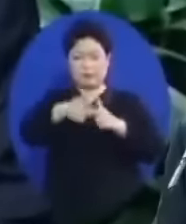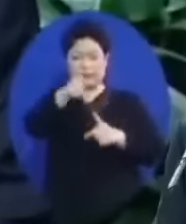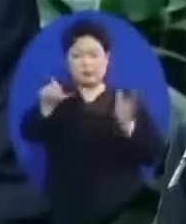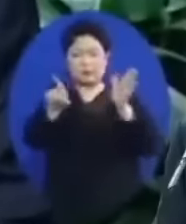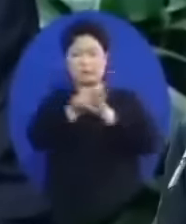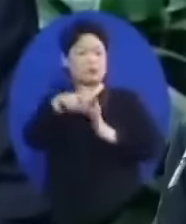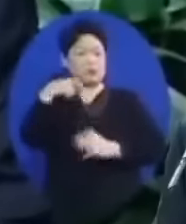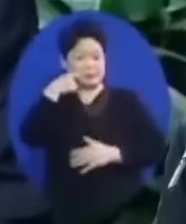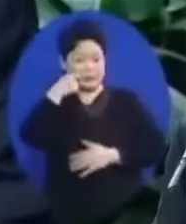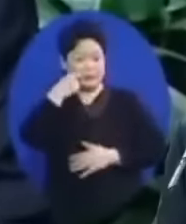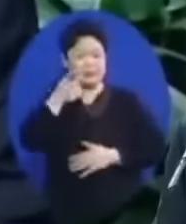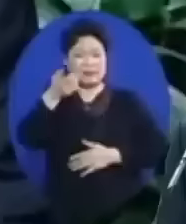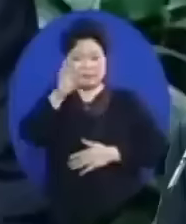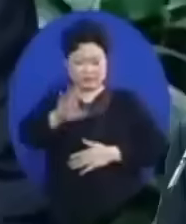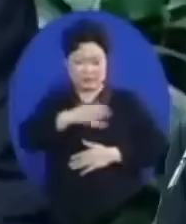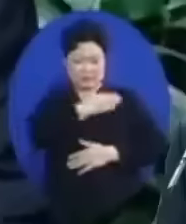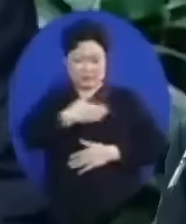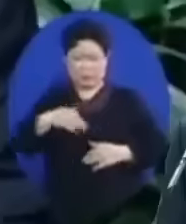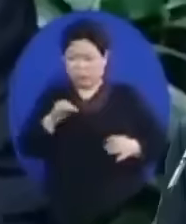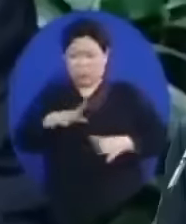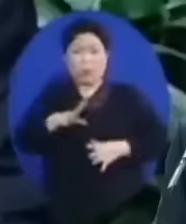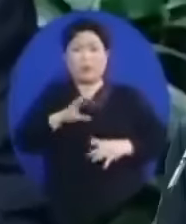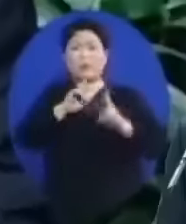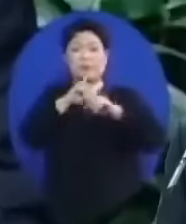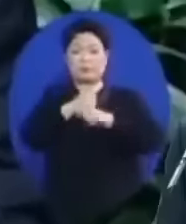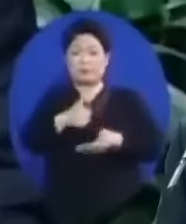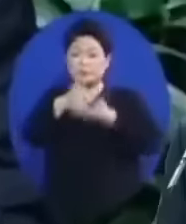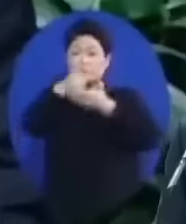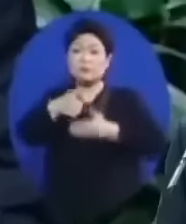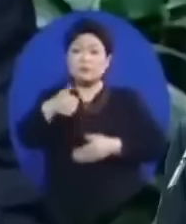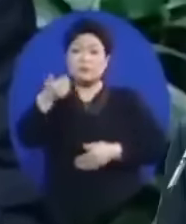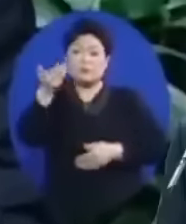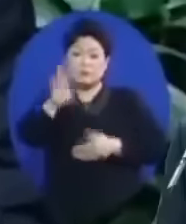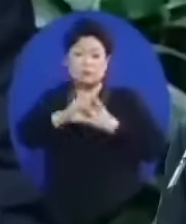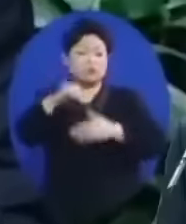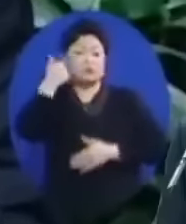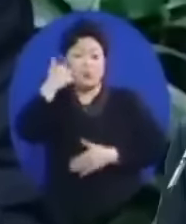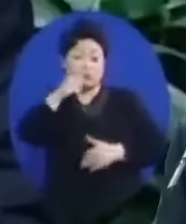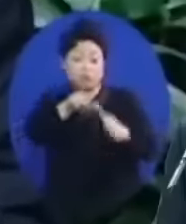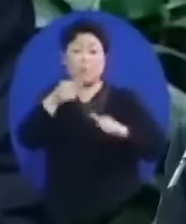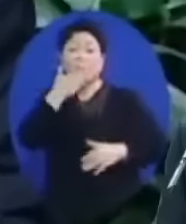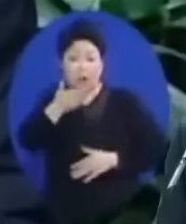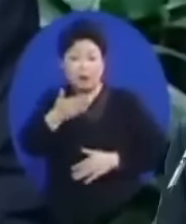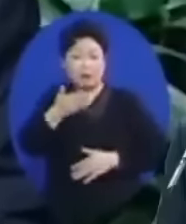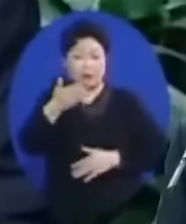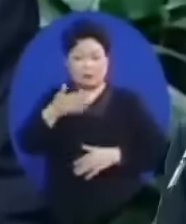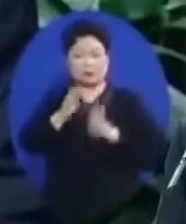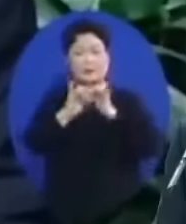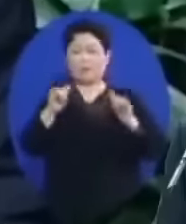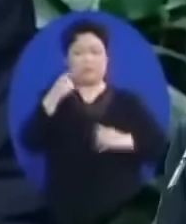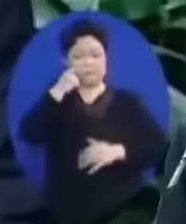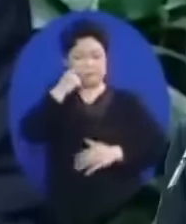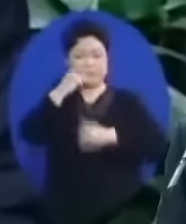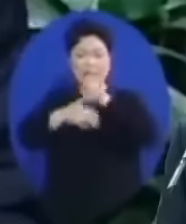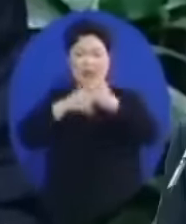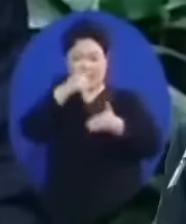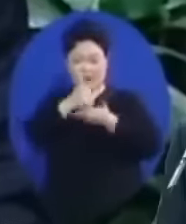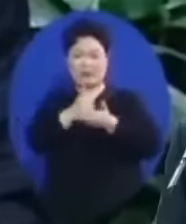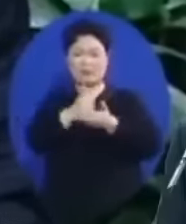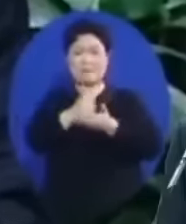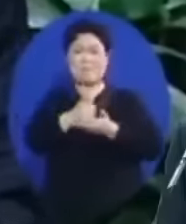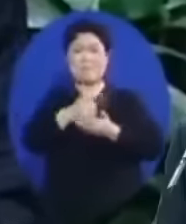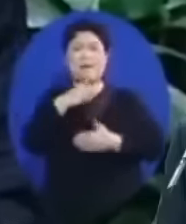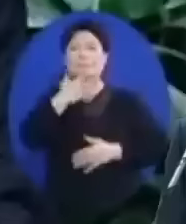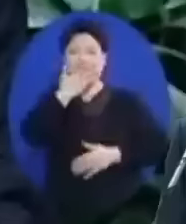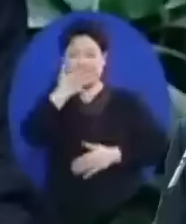예수님을 믿을 수가 없습니다. 그래서 제 아들이 놀라서 말했습니다. 주님 그러면 누가 구원을 받겠습니까? 사람은 할 수 없어도 하나님은 할 수